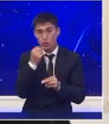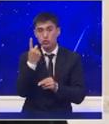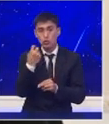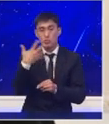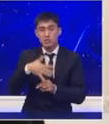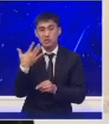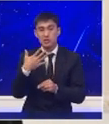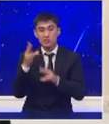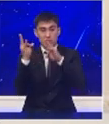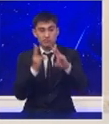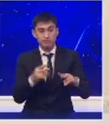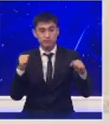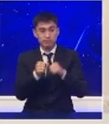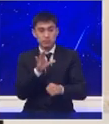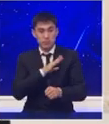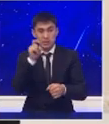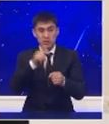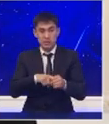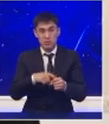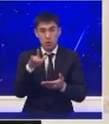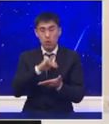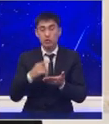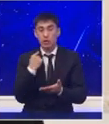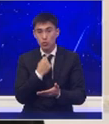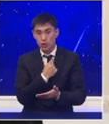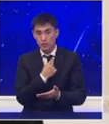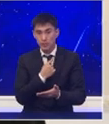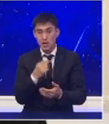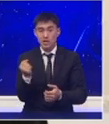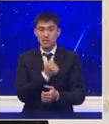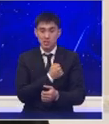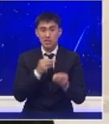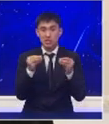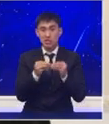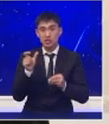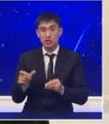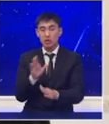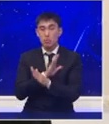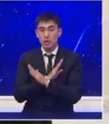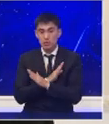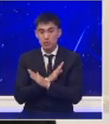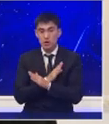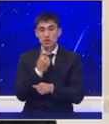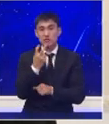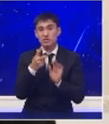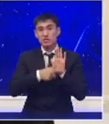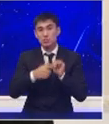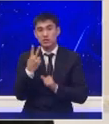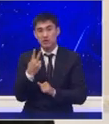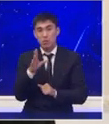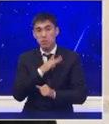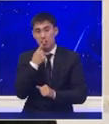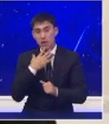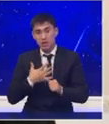151 дорожно-транспортное происшествие было только по городу Талдыкорган. К сожалению, 10 человек погибли. 272